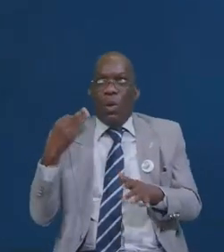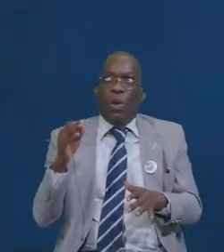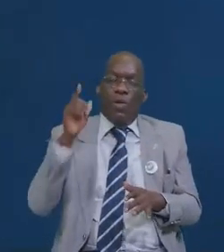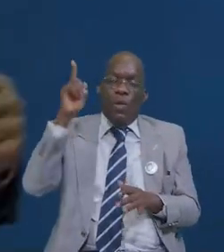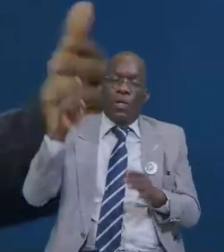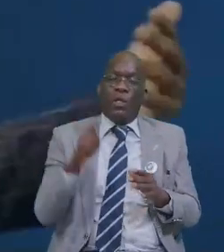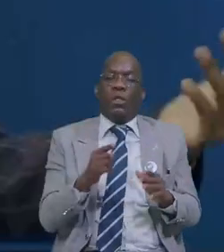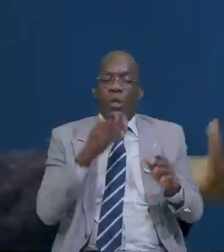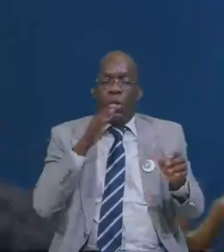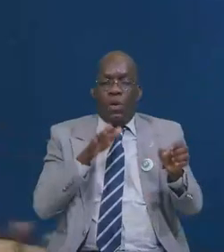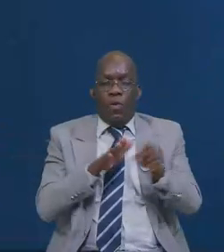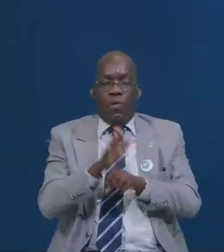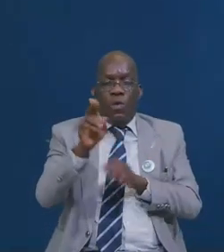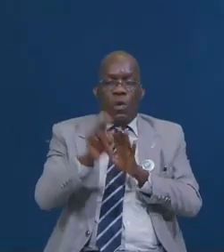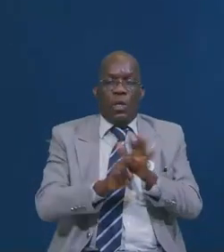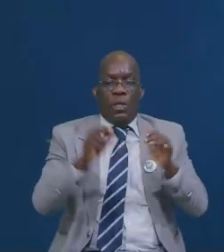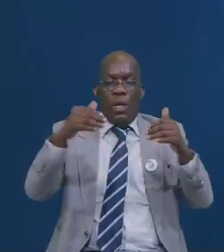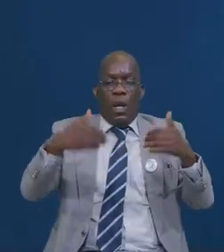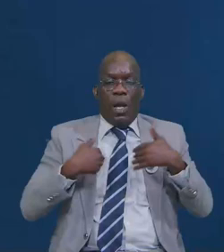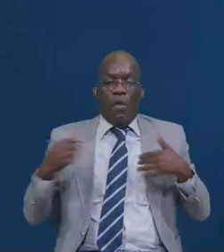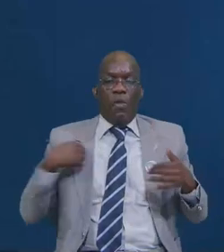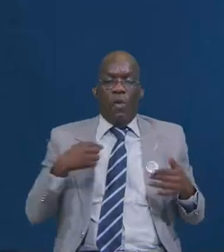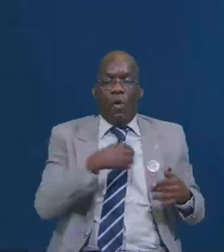avons reçu de sa plénitude.